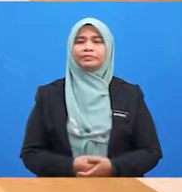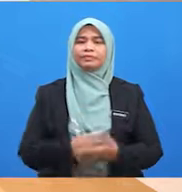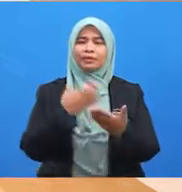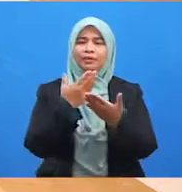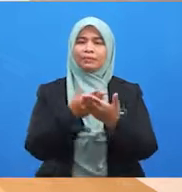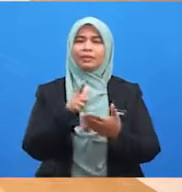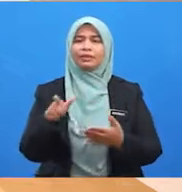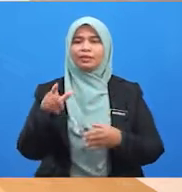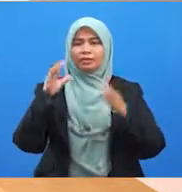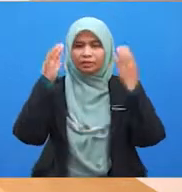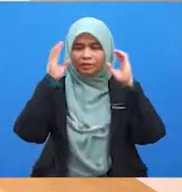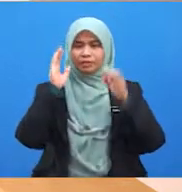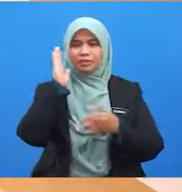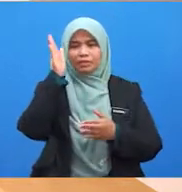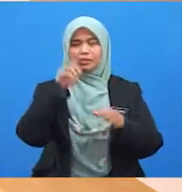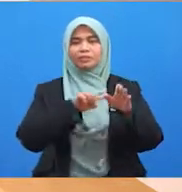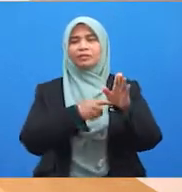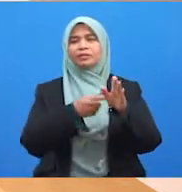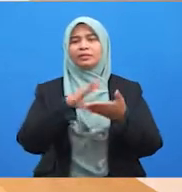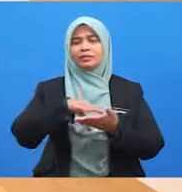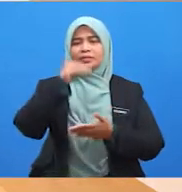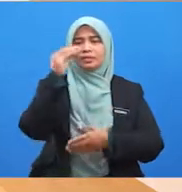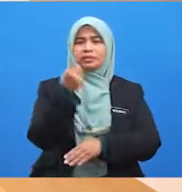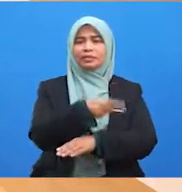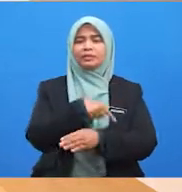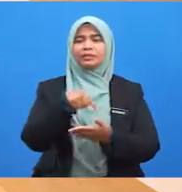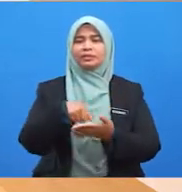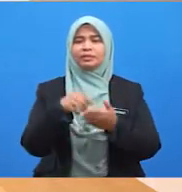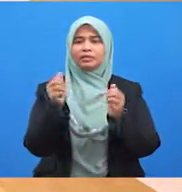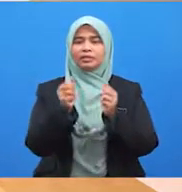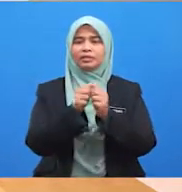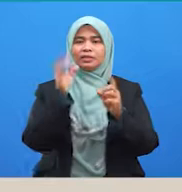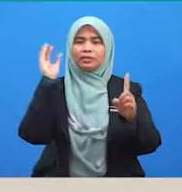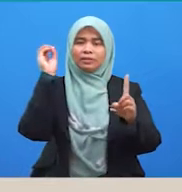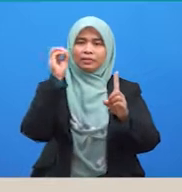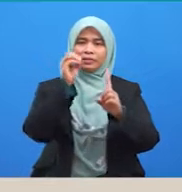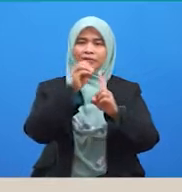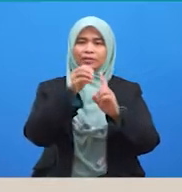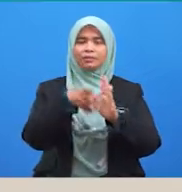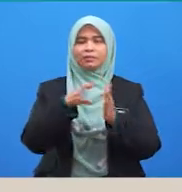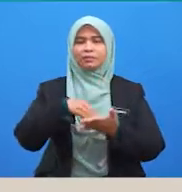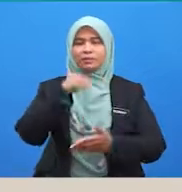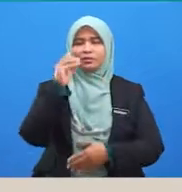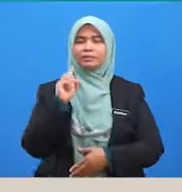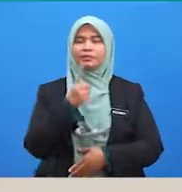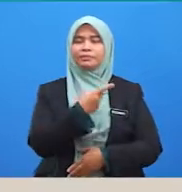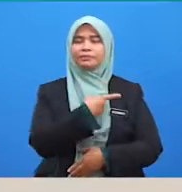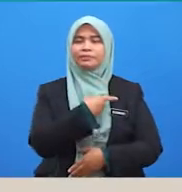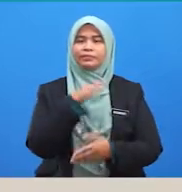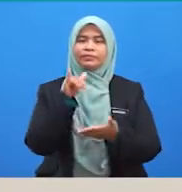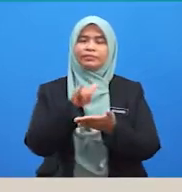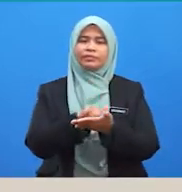Baiklah, cikgu akan mulakan pembelajaran hari ini dengan objektif pembelajaran kita,